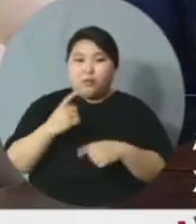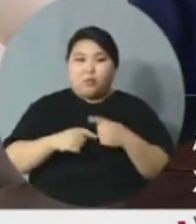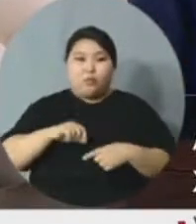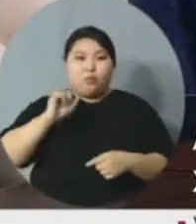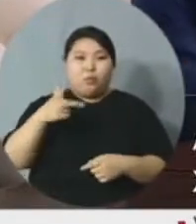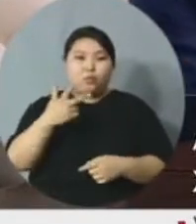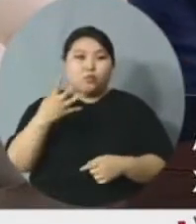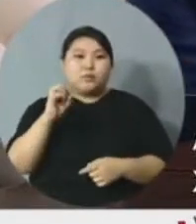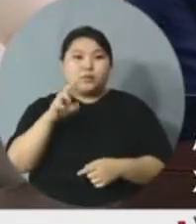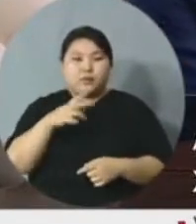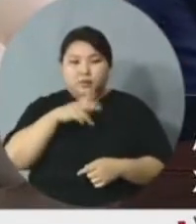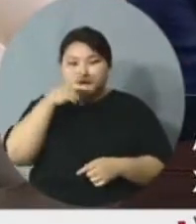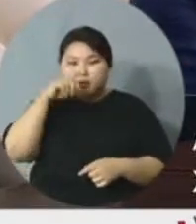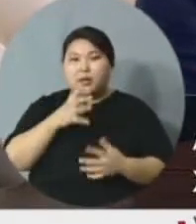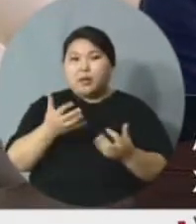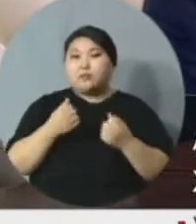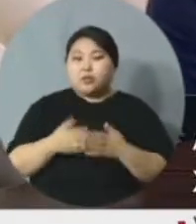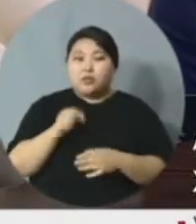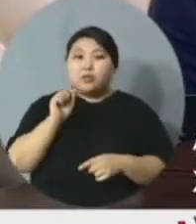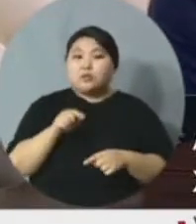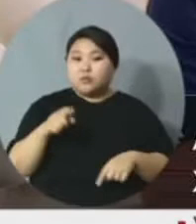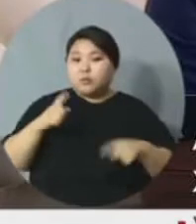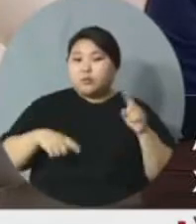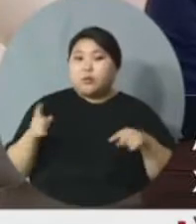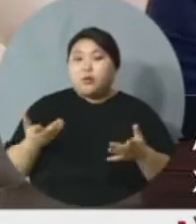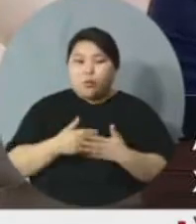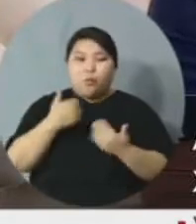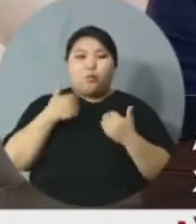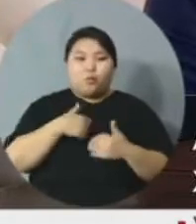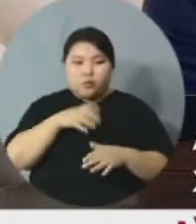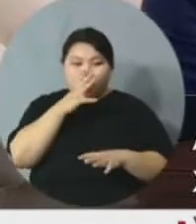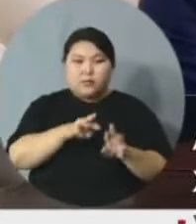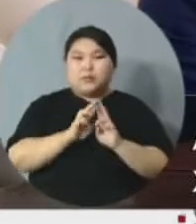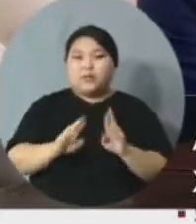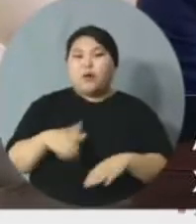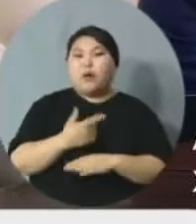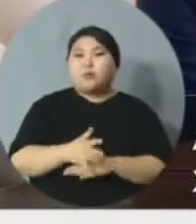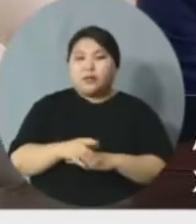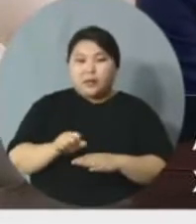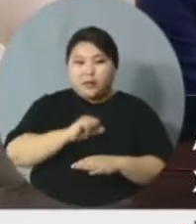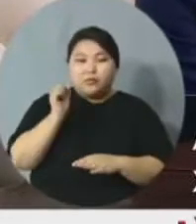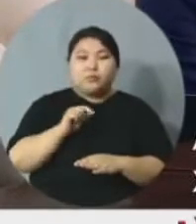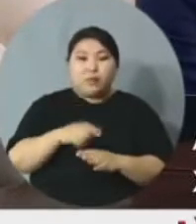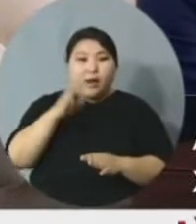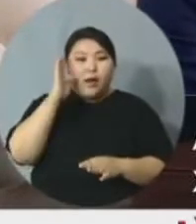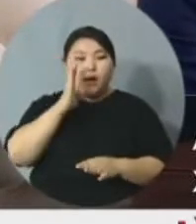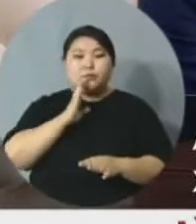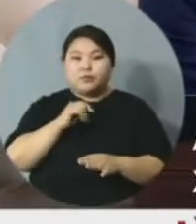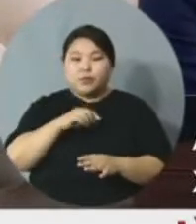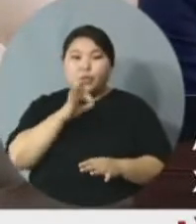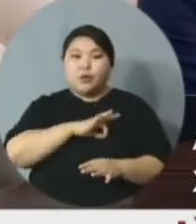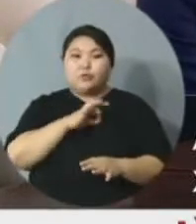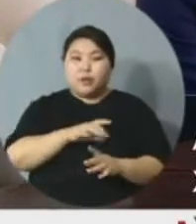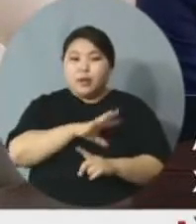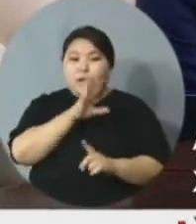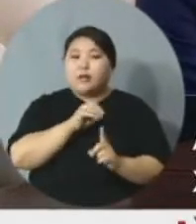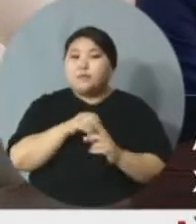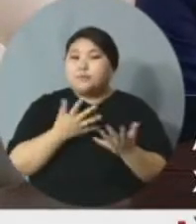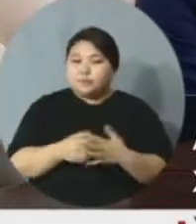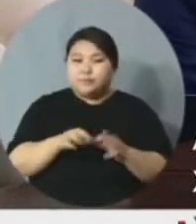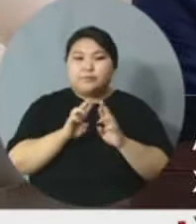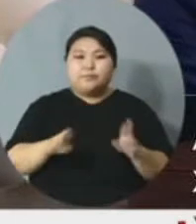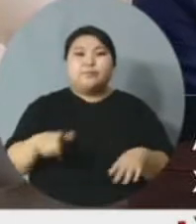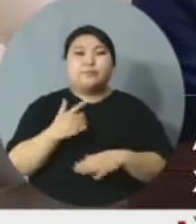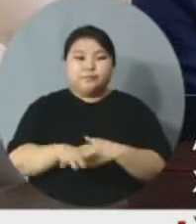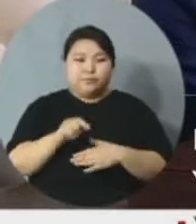болохоор 3-4 сая төгрөнгө цалин авч идэв. Энэ чинь хүүхдийг ялварж байгаа юм байна уу? Яг үнэхээр. Эцэг эхийнх нь ордлогоос хамааруулаад ялварлал